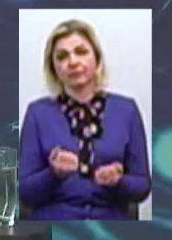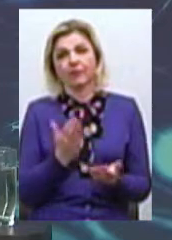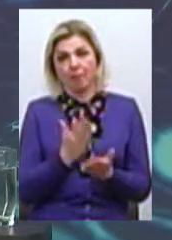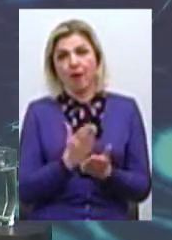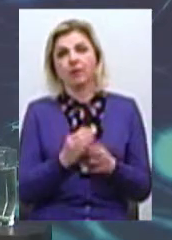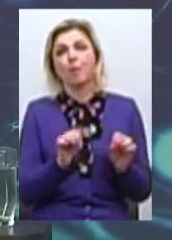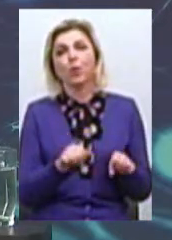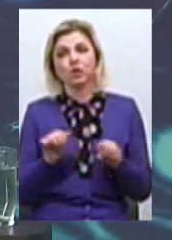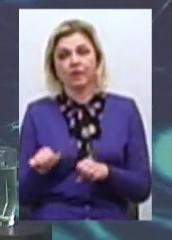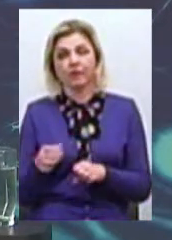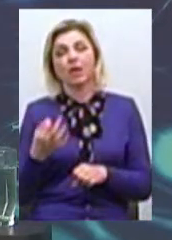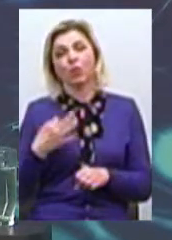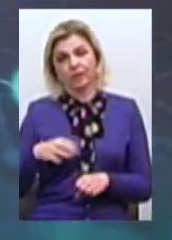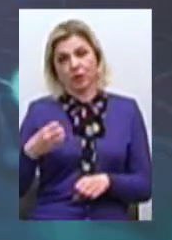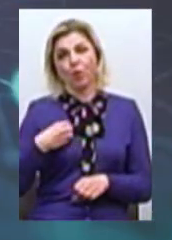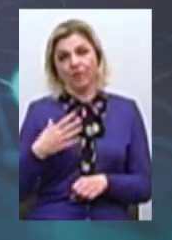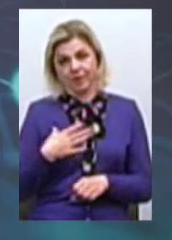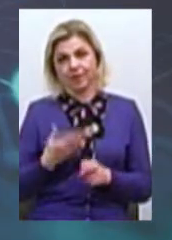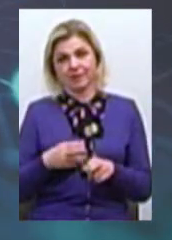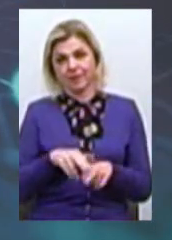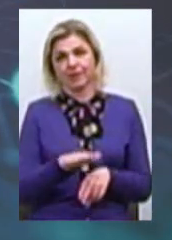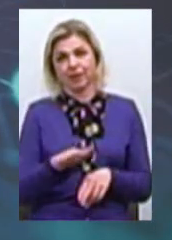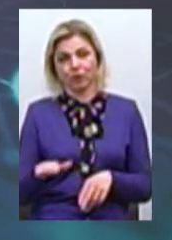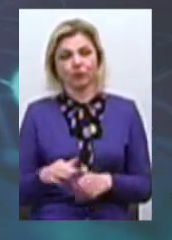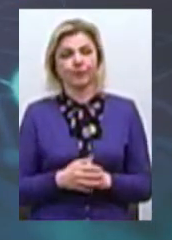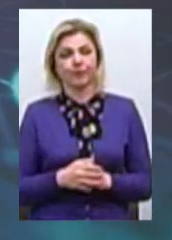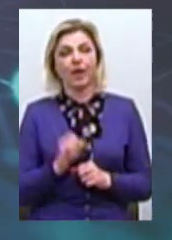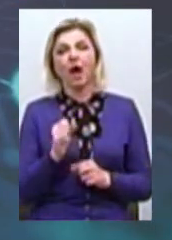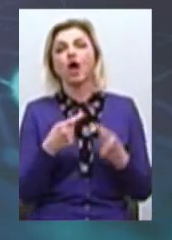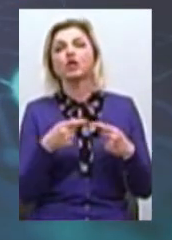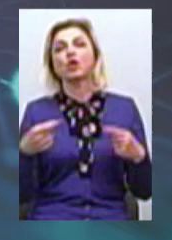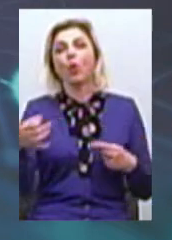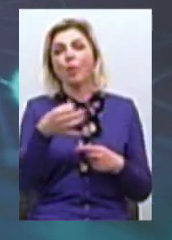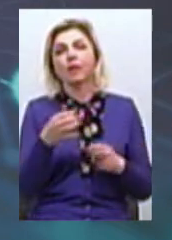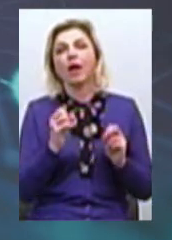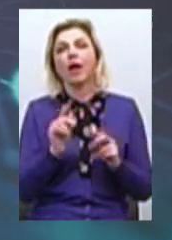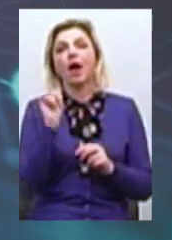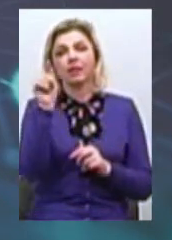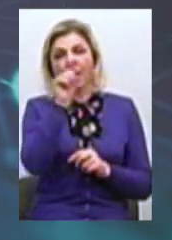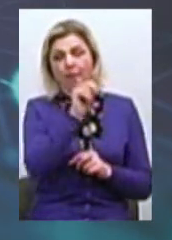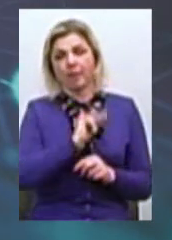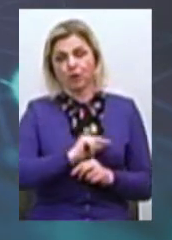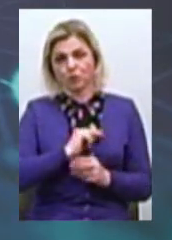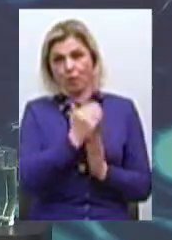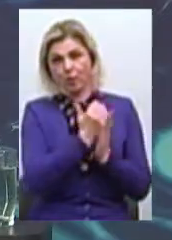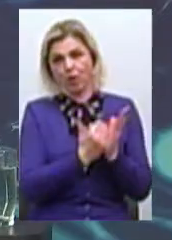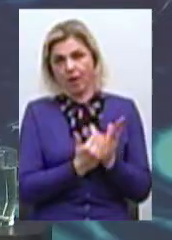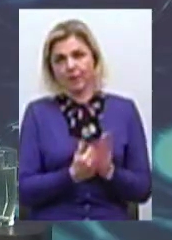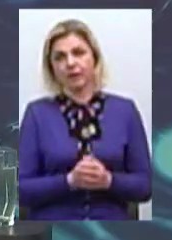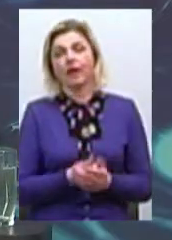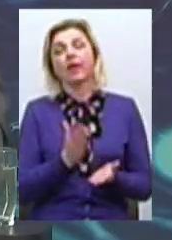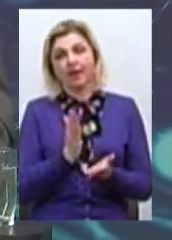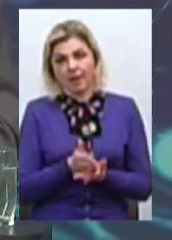можливість всиновити цю дитину, прийняти до сім'ї. А щодо інших областей, як там працює програма наставництва? Є